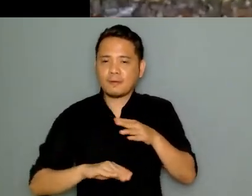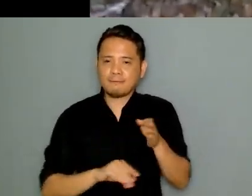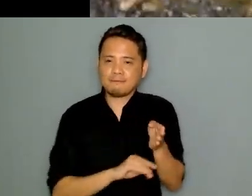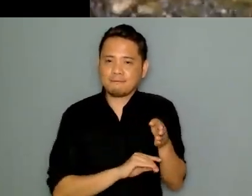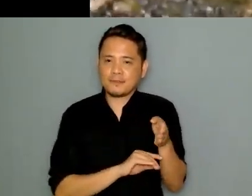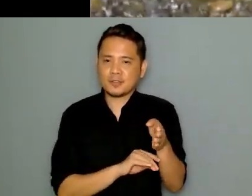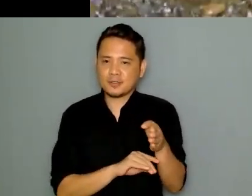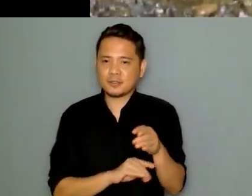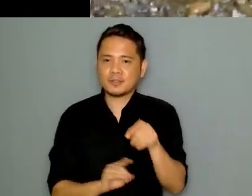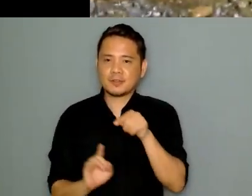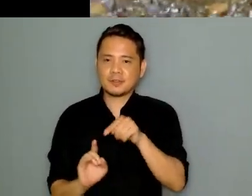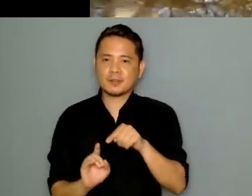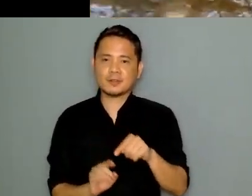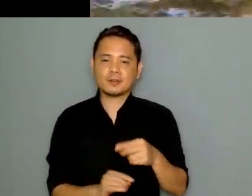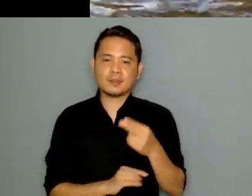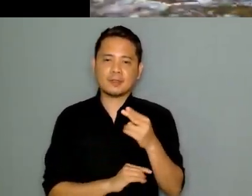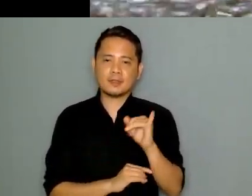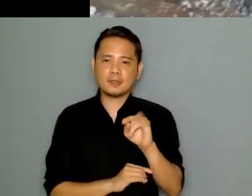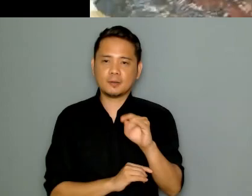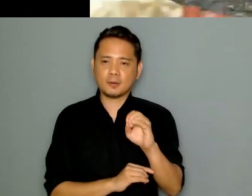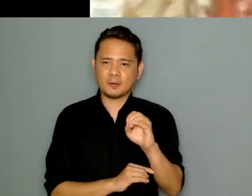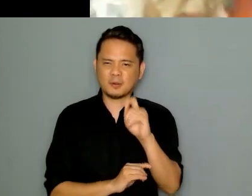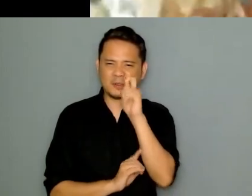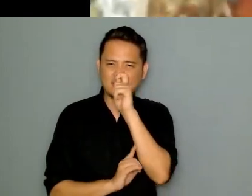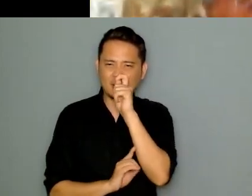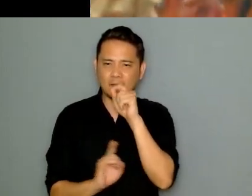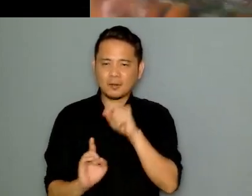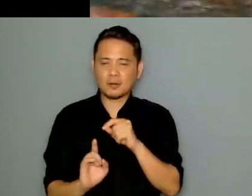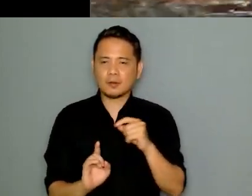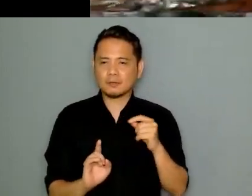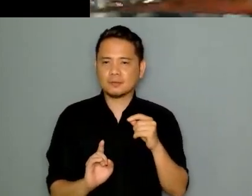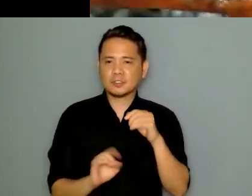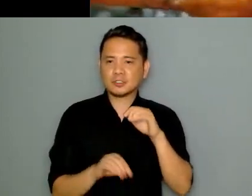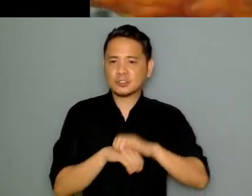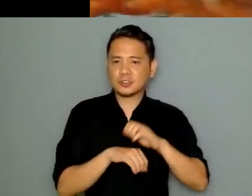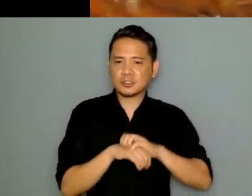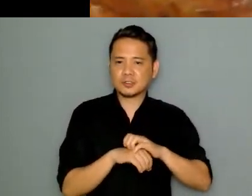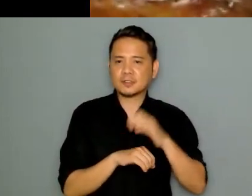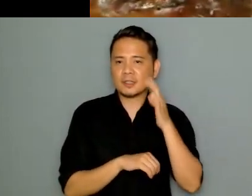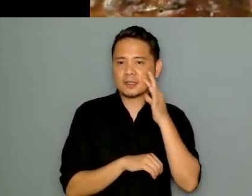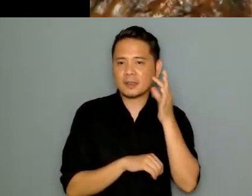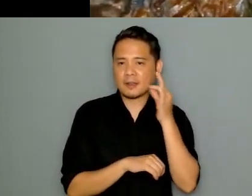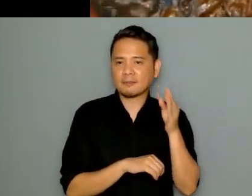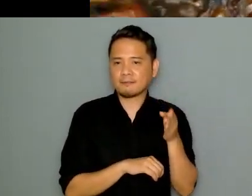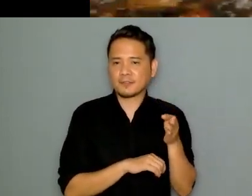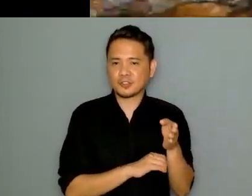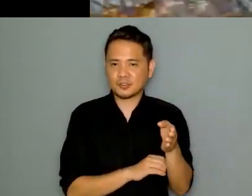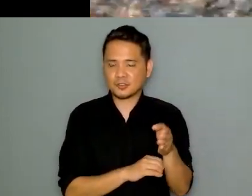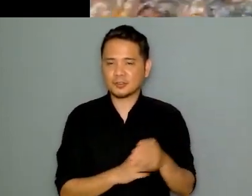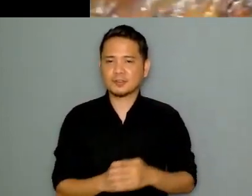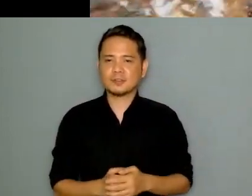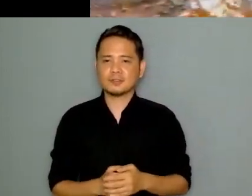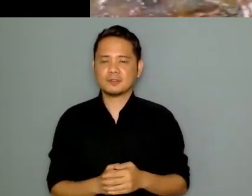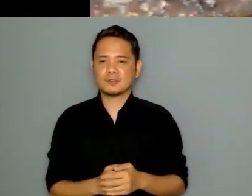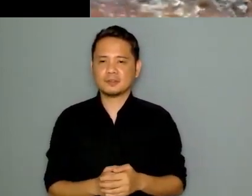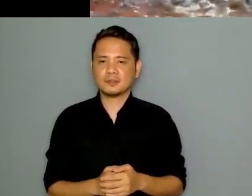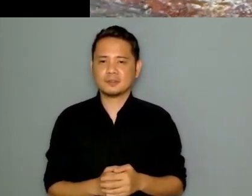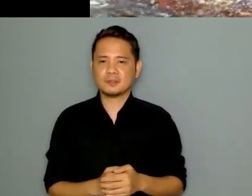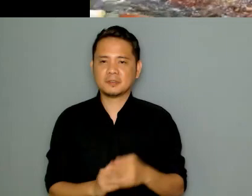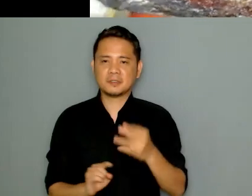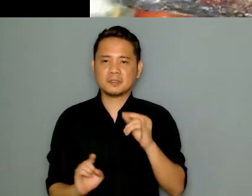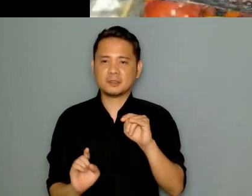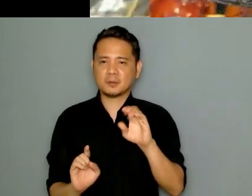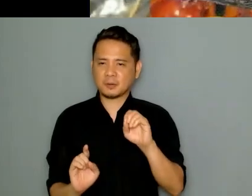ay ang keto o yung catfish kung tawagin. So dito ay gagamitin natin yung natural na pamamaraan